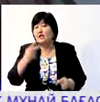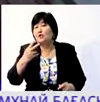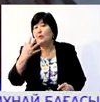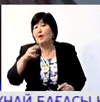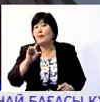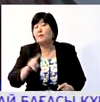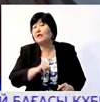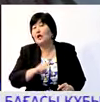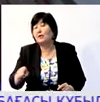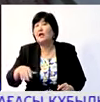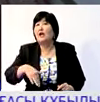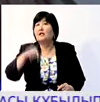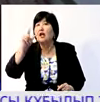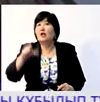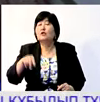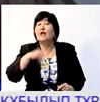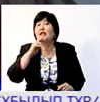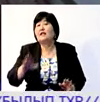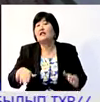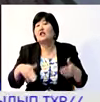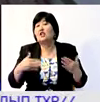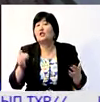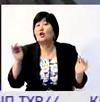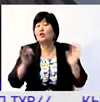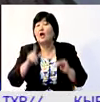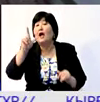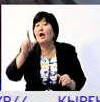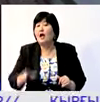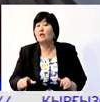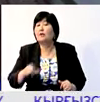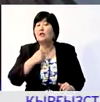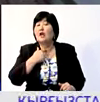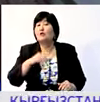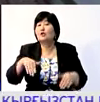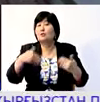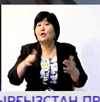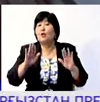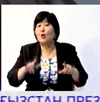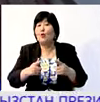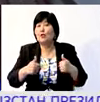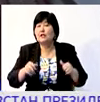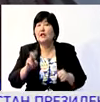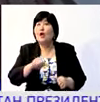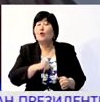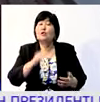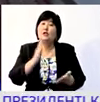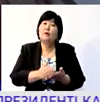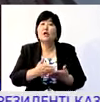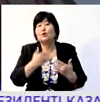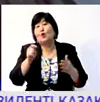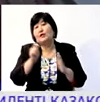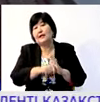мамырдан бастап сайлаушылардың назарына жеткізетін болады. Әрбір сайлаушы өзінің дауыс беретін учаскесіне келіп, өзінің бар жоғын